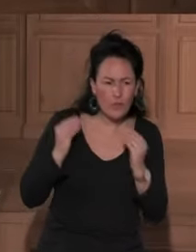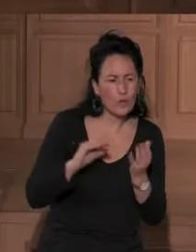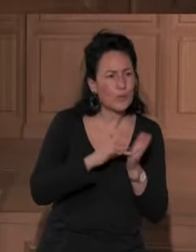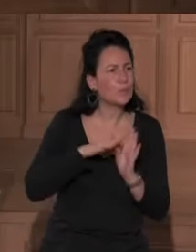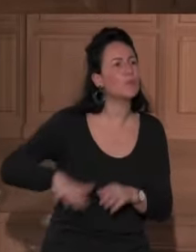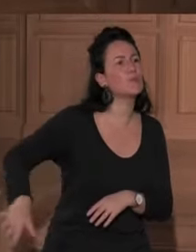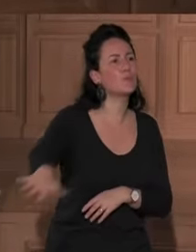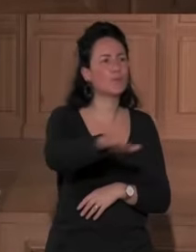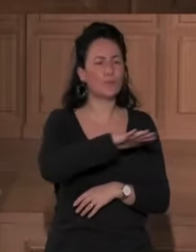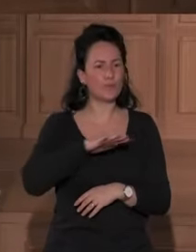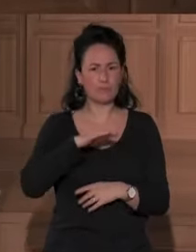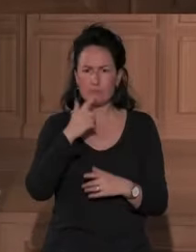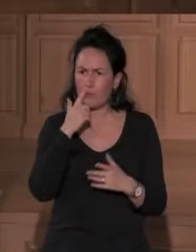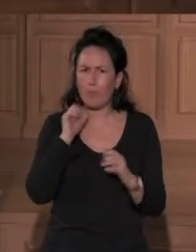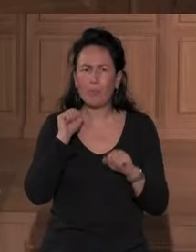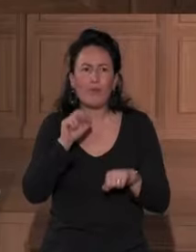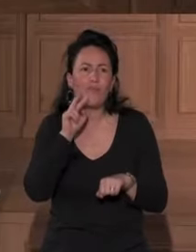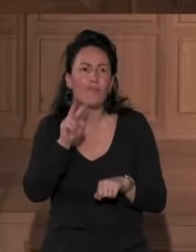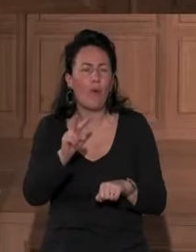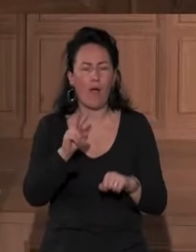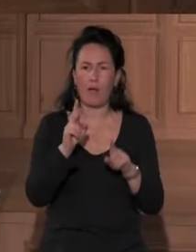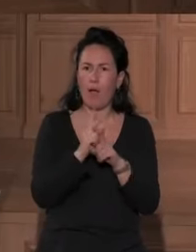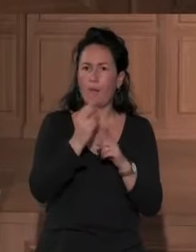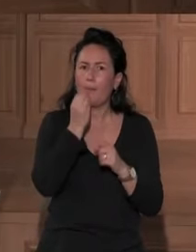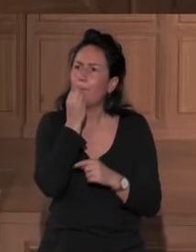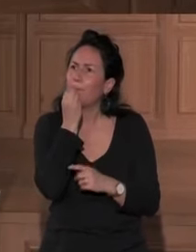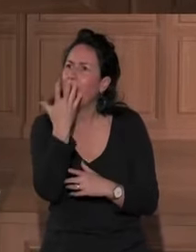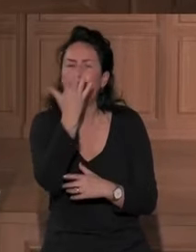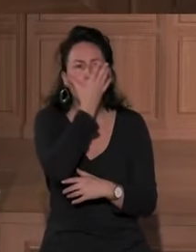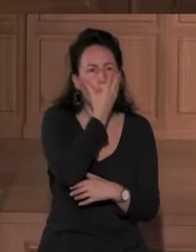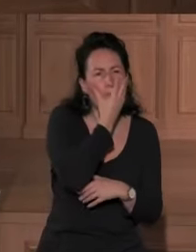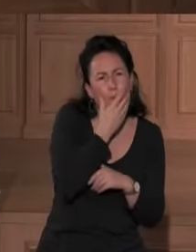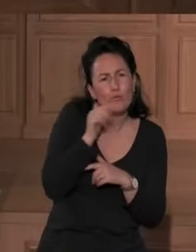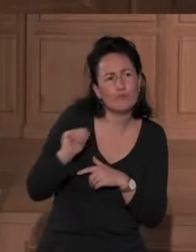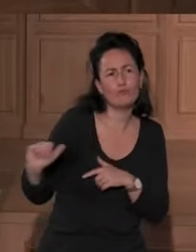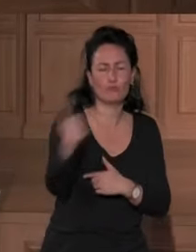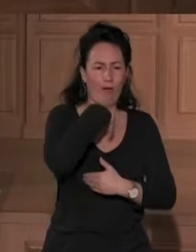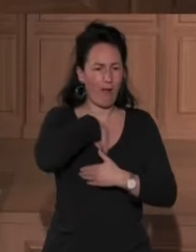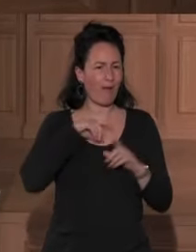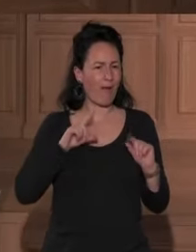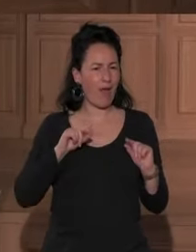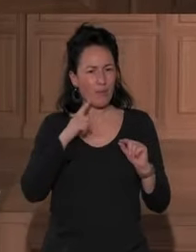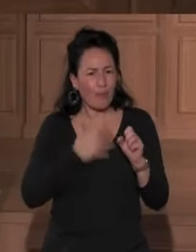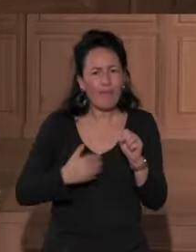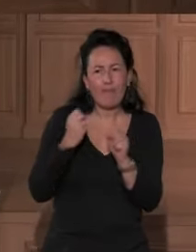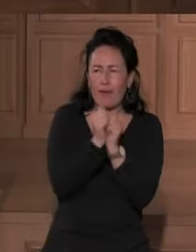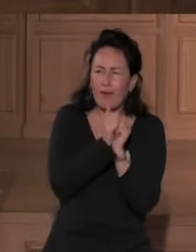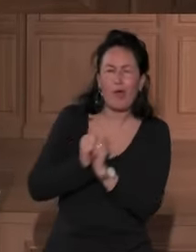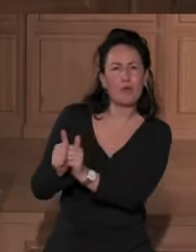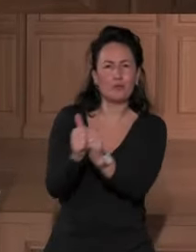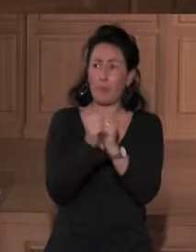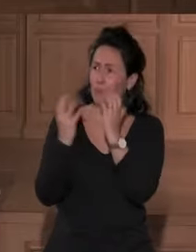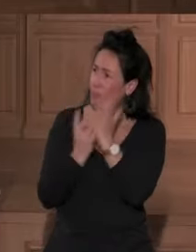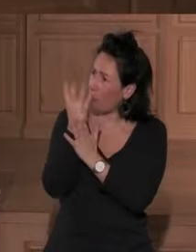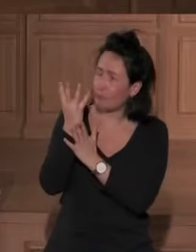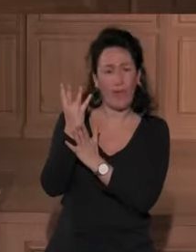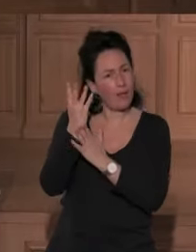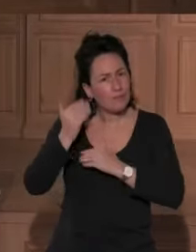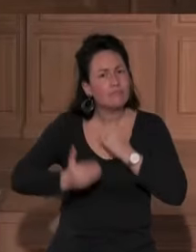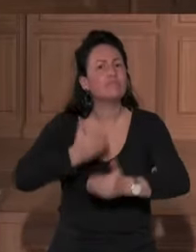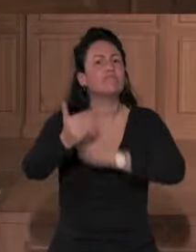le bien et la beauté que tu as semé en chacun, pour forger des liens d'unité, des projets communs, des espérances partagées.